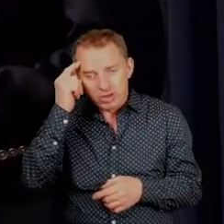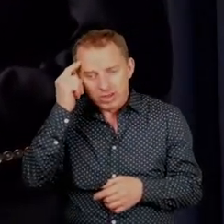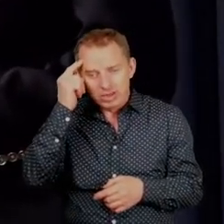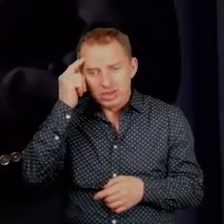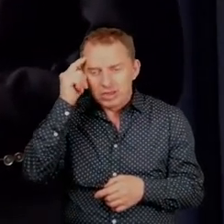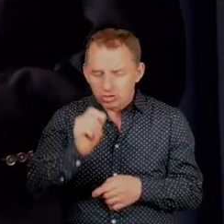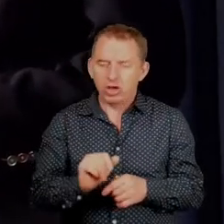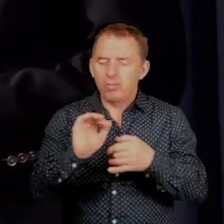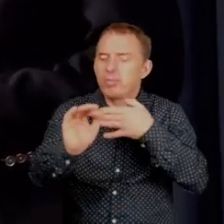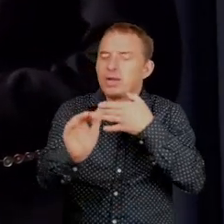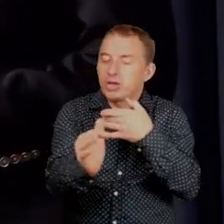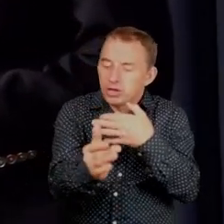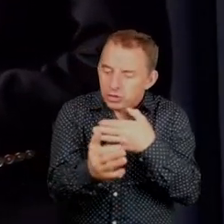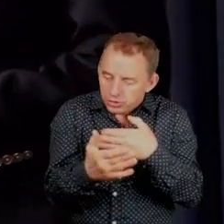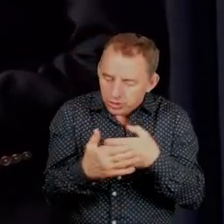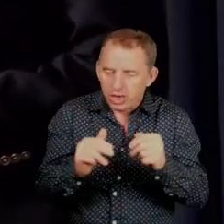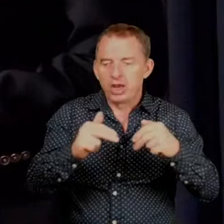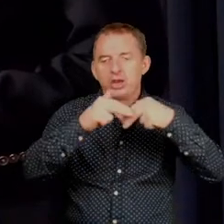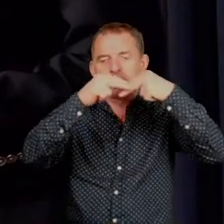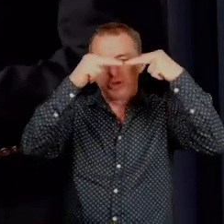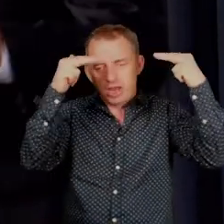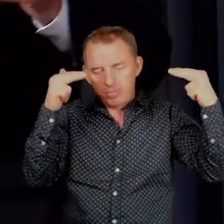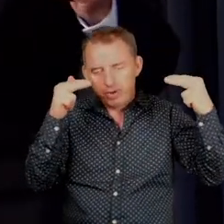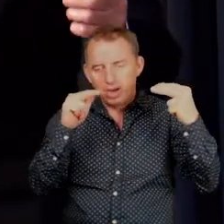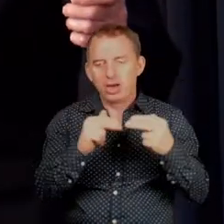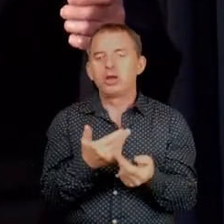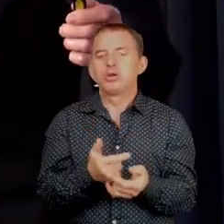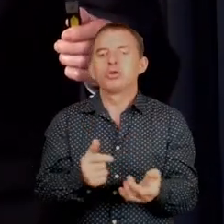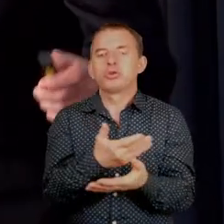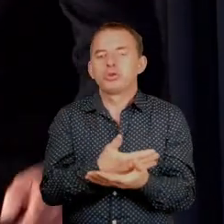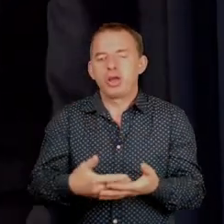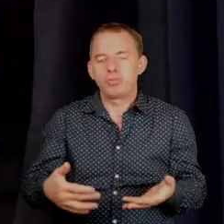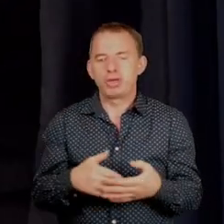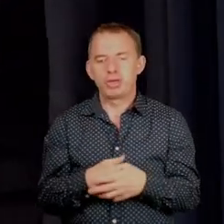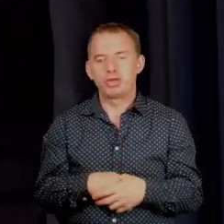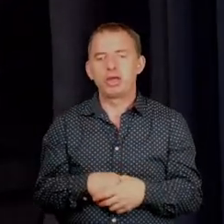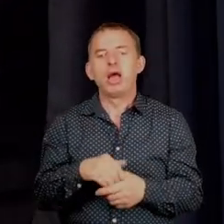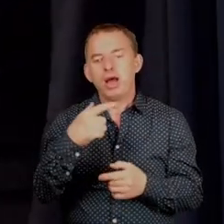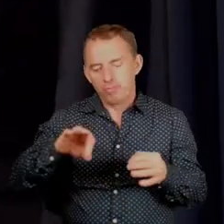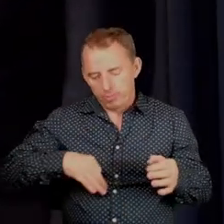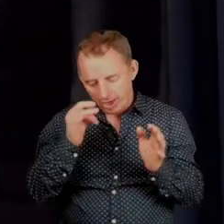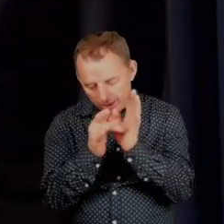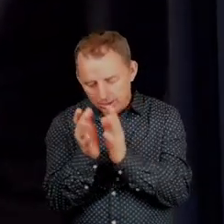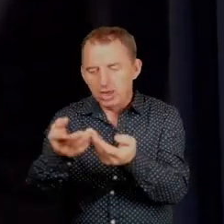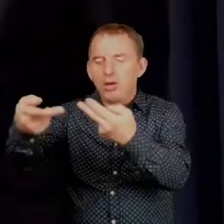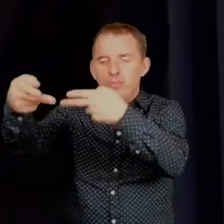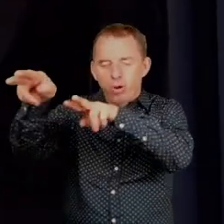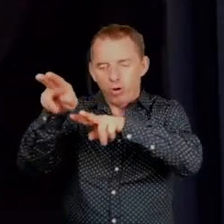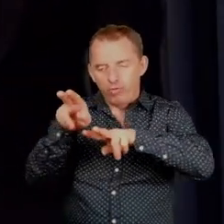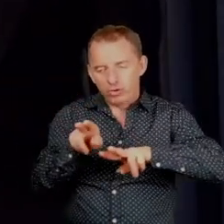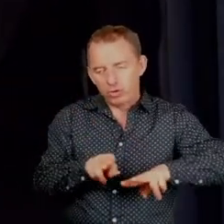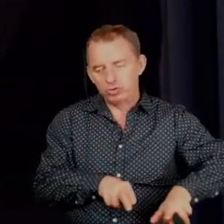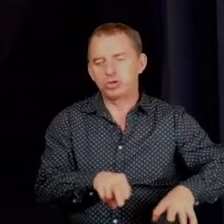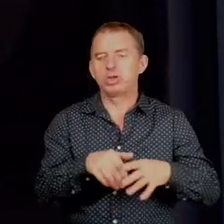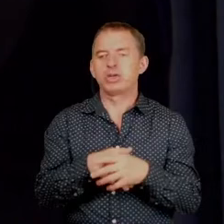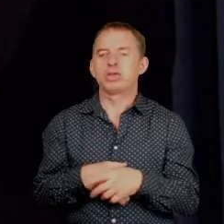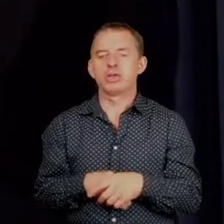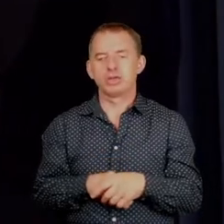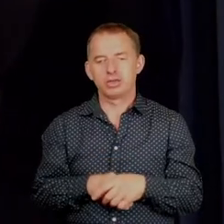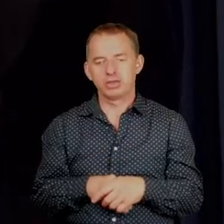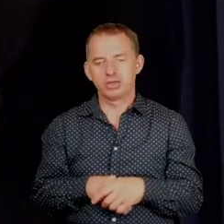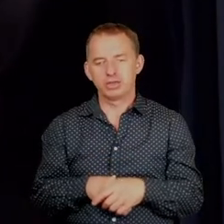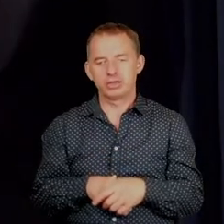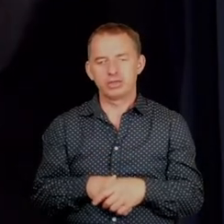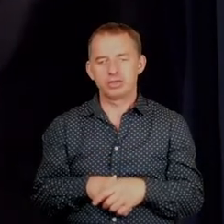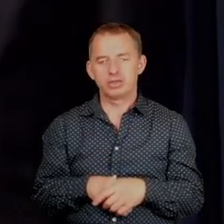facto bliżej nieba niż ziemi. And Jesus will come one day. I Pan Jezus powróci. And he'll say, you don't belong here. This is